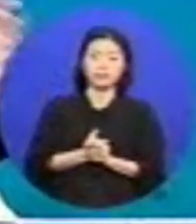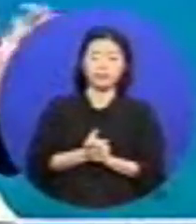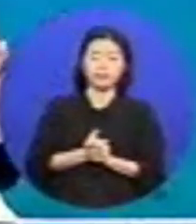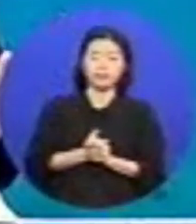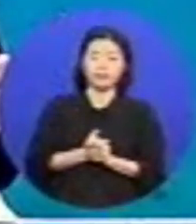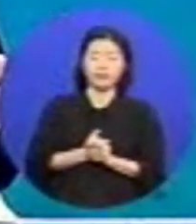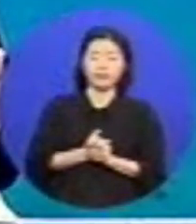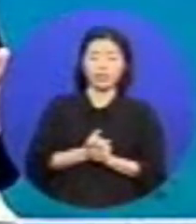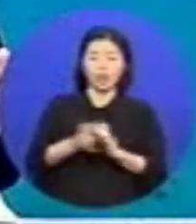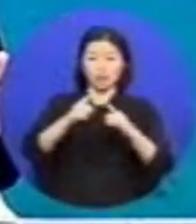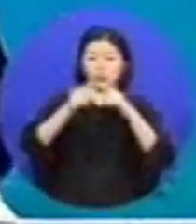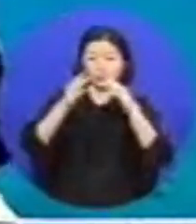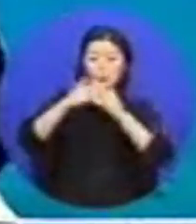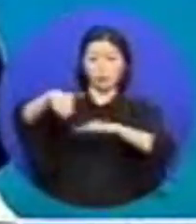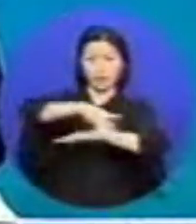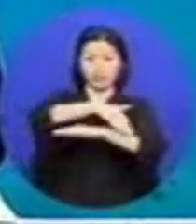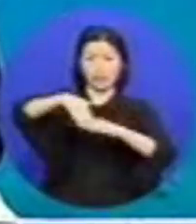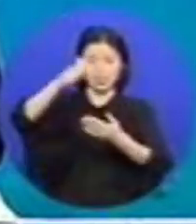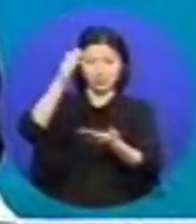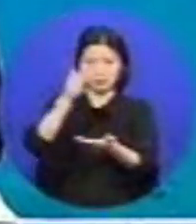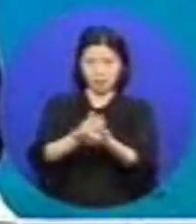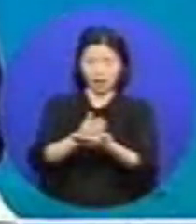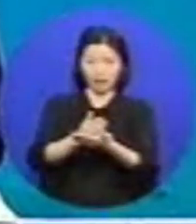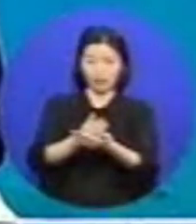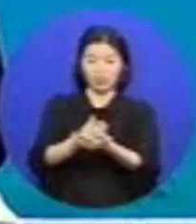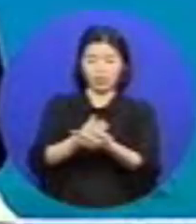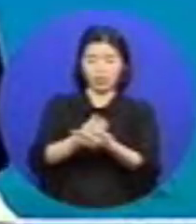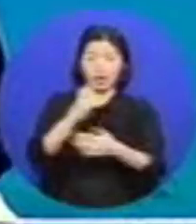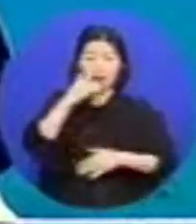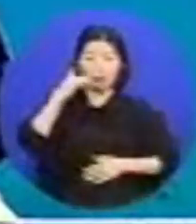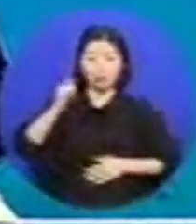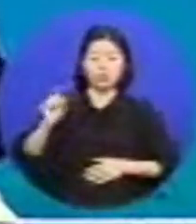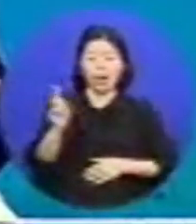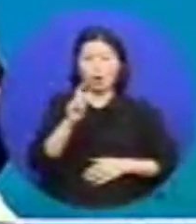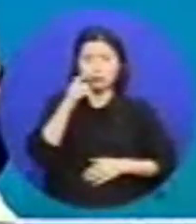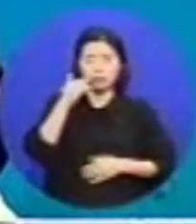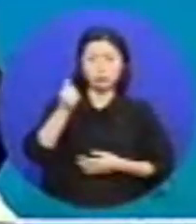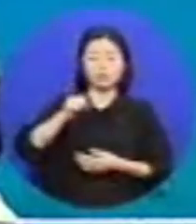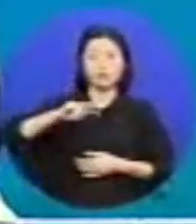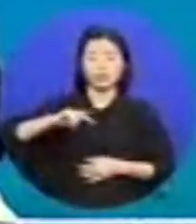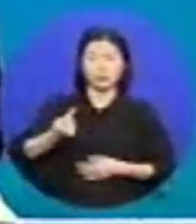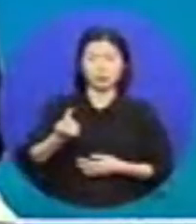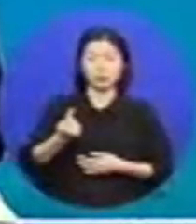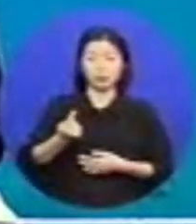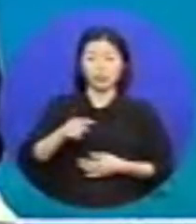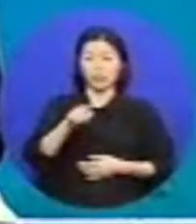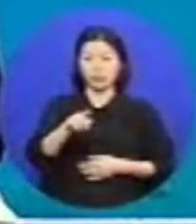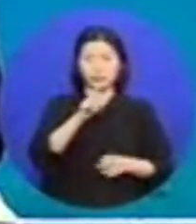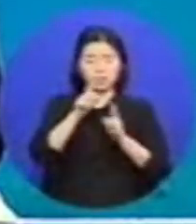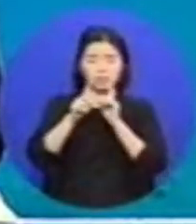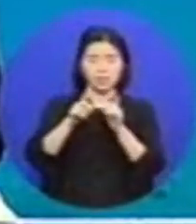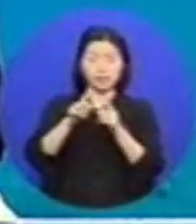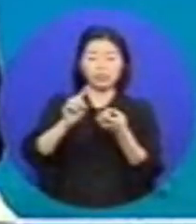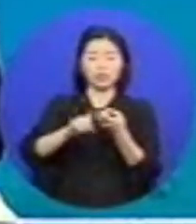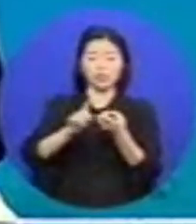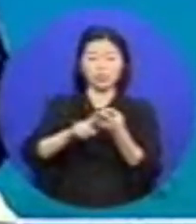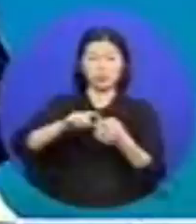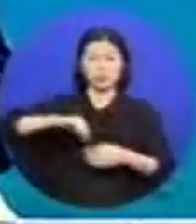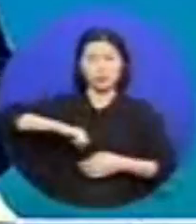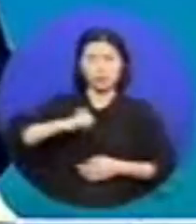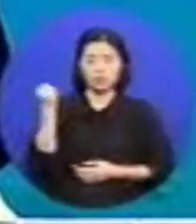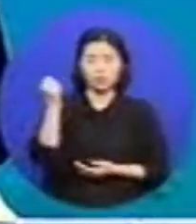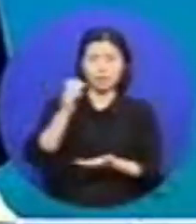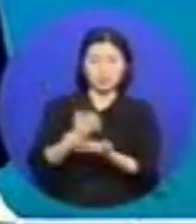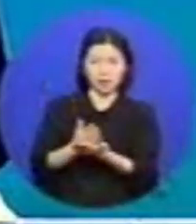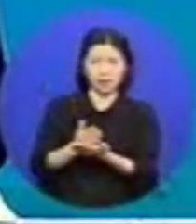교회 다니지 마. 부모님이 아무리 부모님이라도 그렇게 말하는 경우는 순종하지 말라. 그건 주